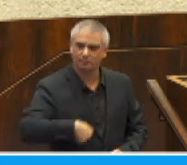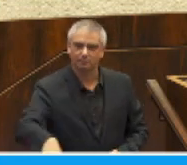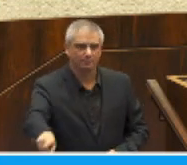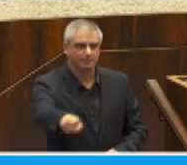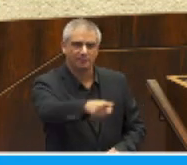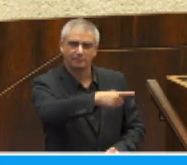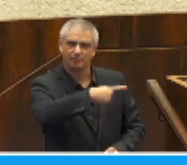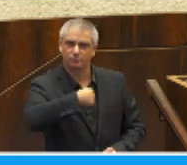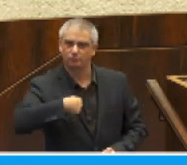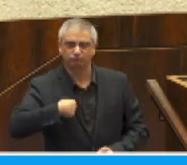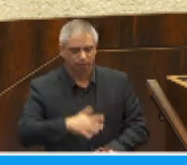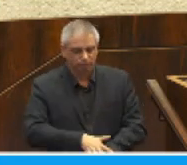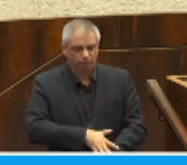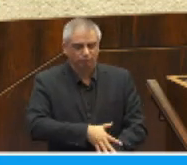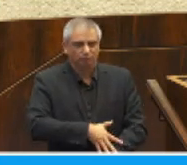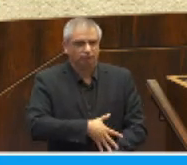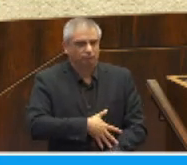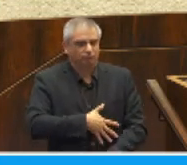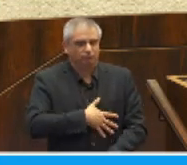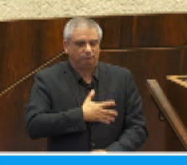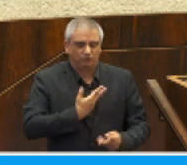חש את הקרבה הזאת.